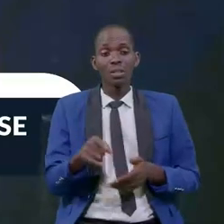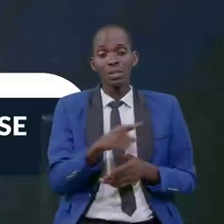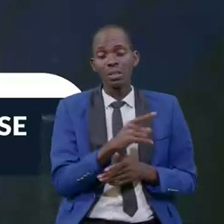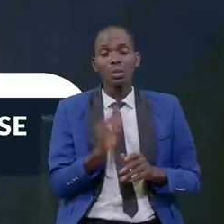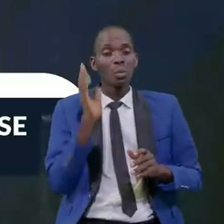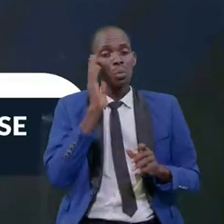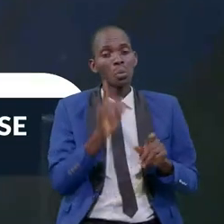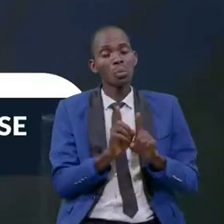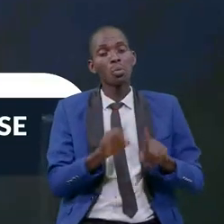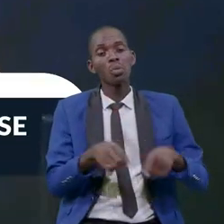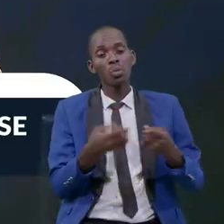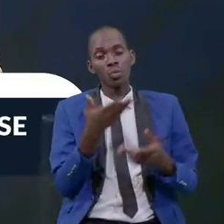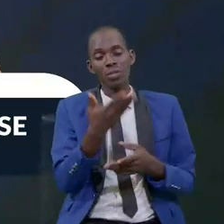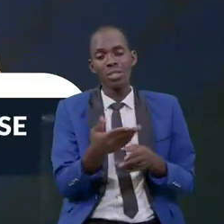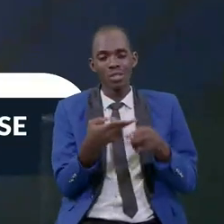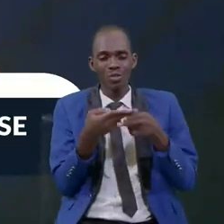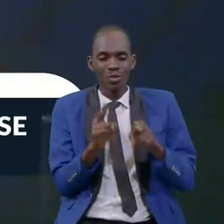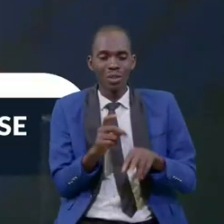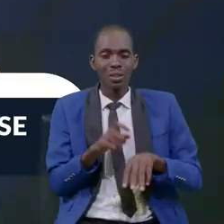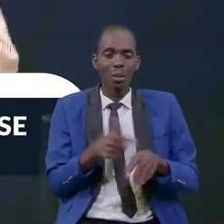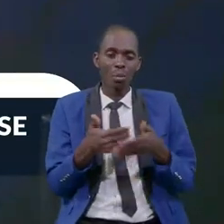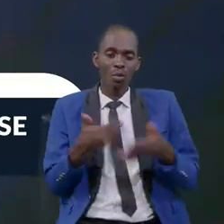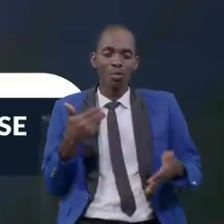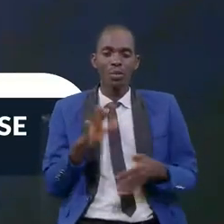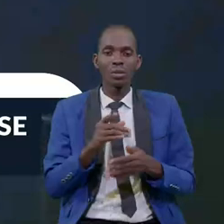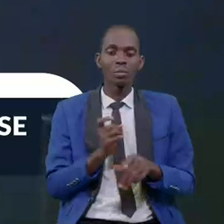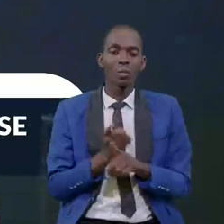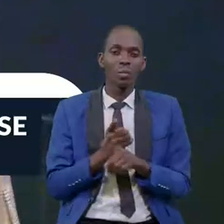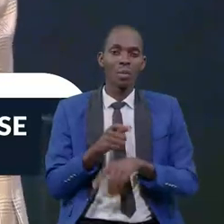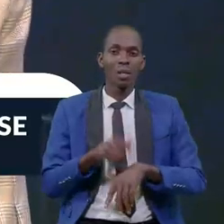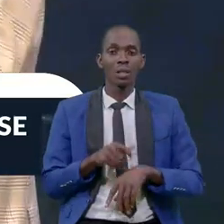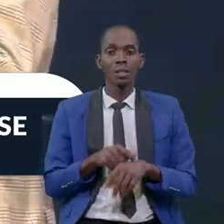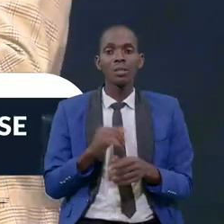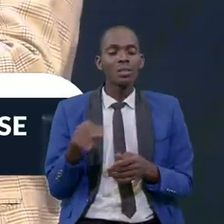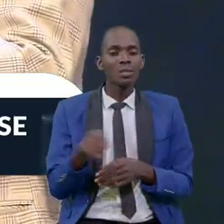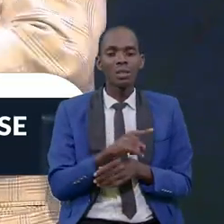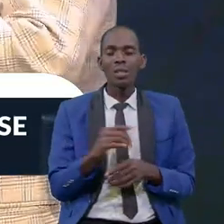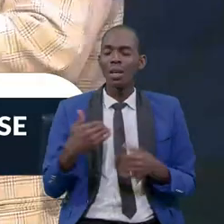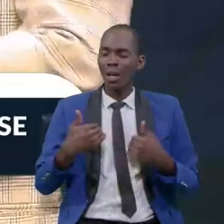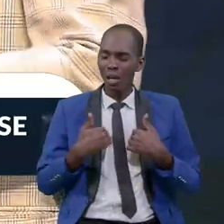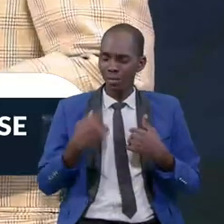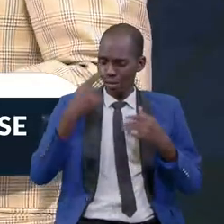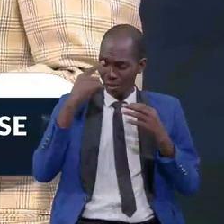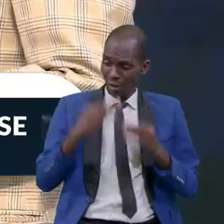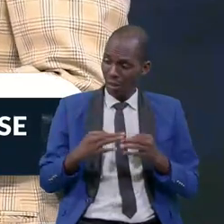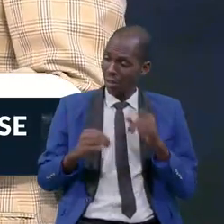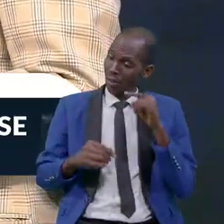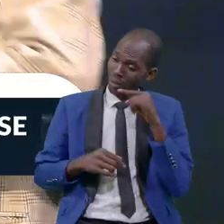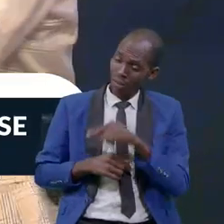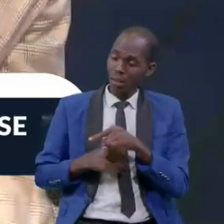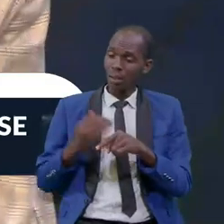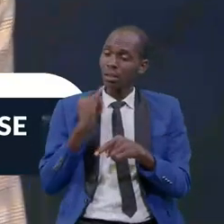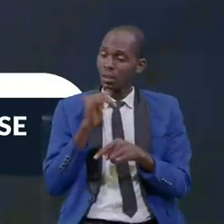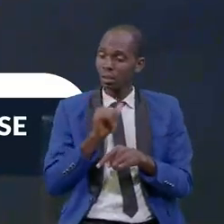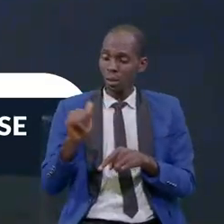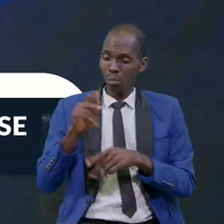tôt. Ils sont décidés, déterminés, que le lieu là, qu'ils disent qu'il y a un enfer,